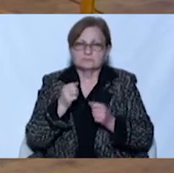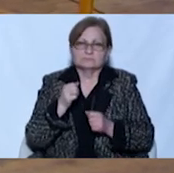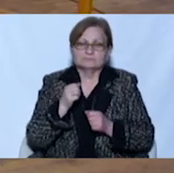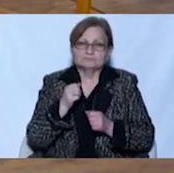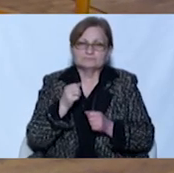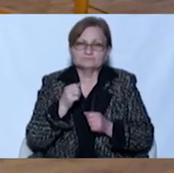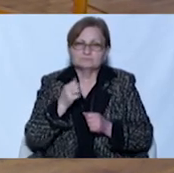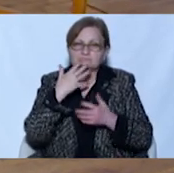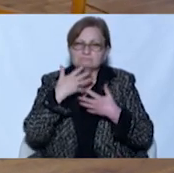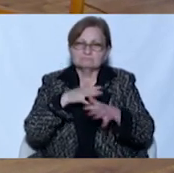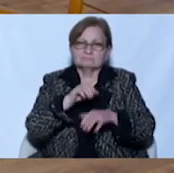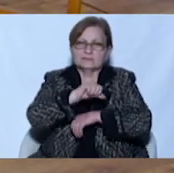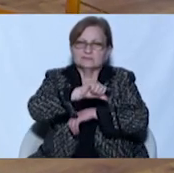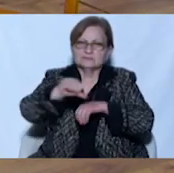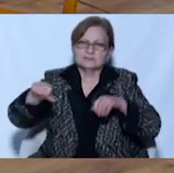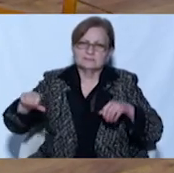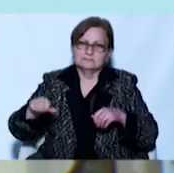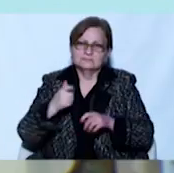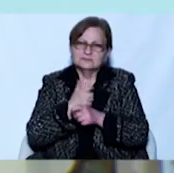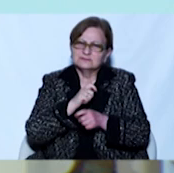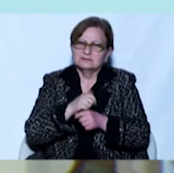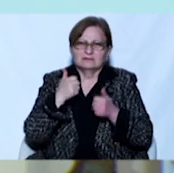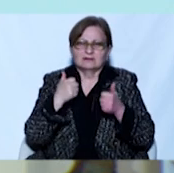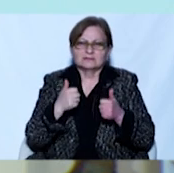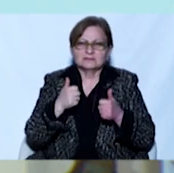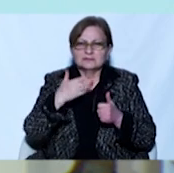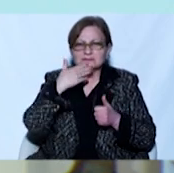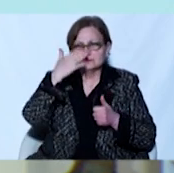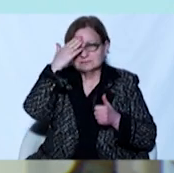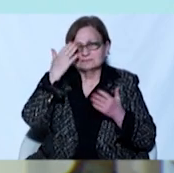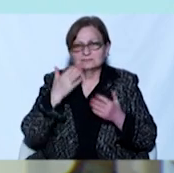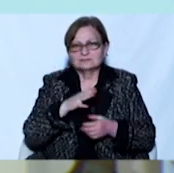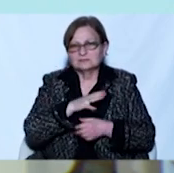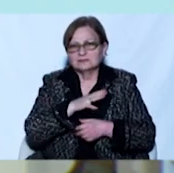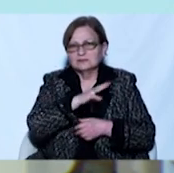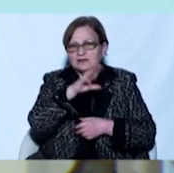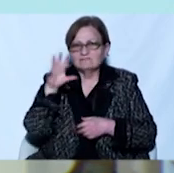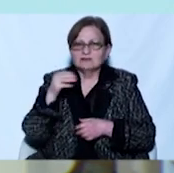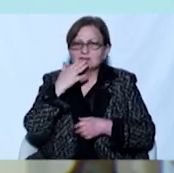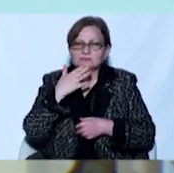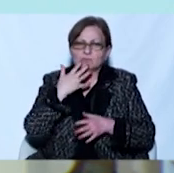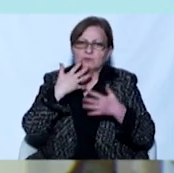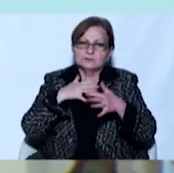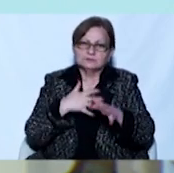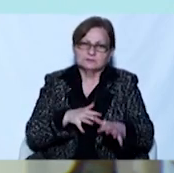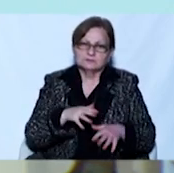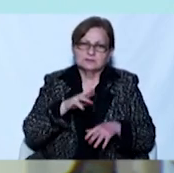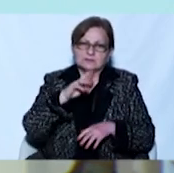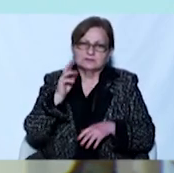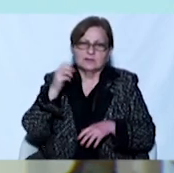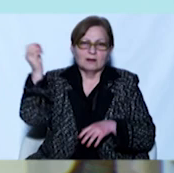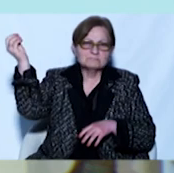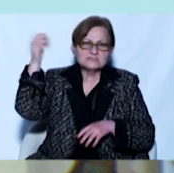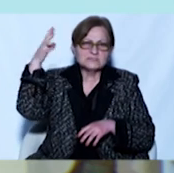ზღვის სანაპირო ძალიან კარგია ზაფხულში. ზაფხულში ყველას უყვარს ზღვა და